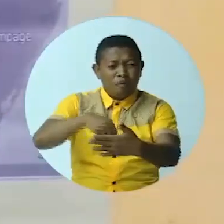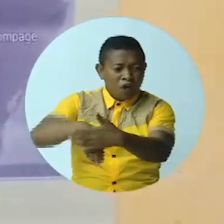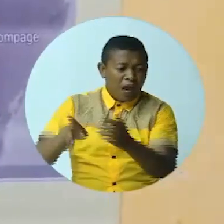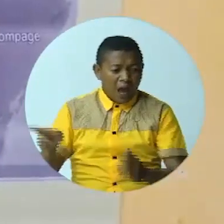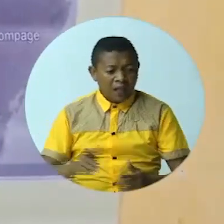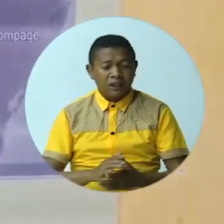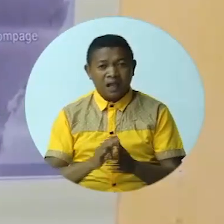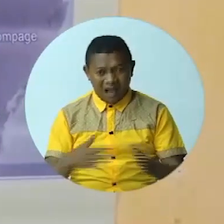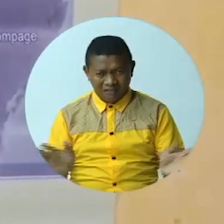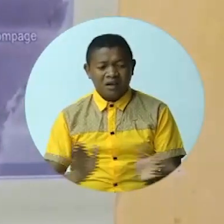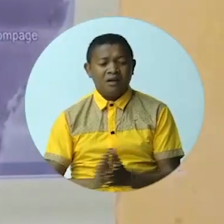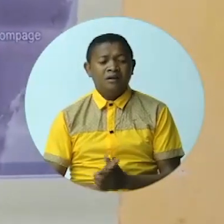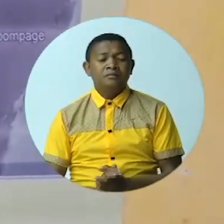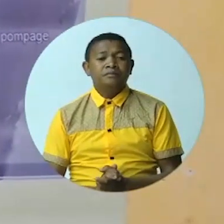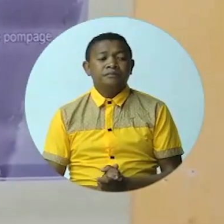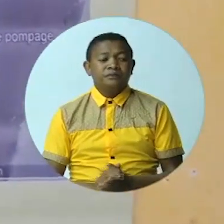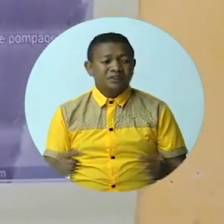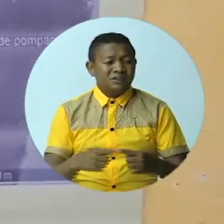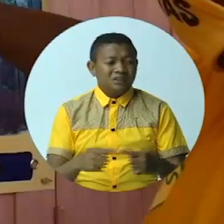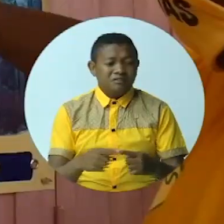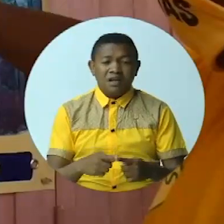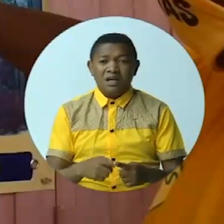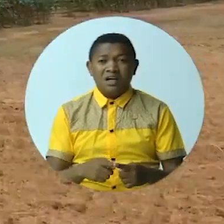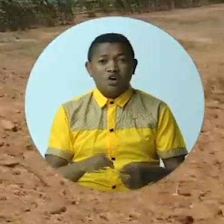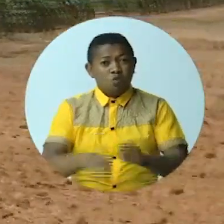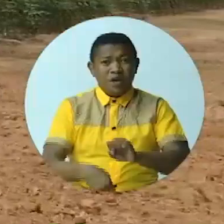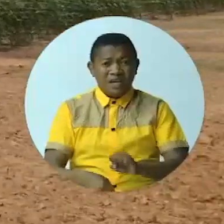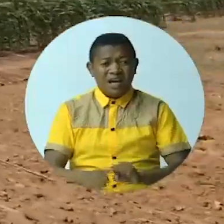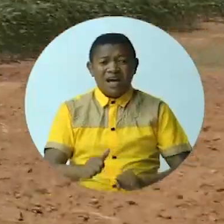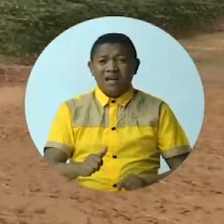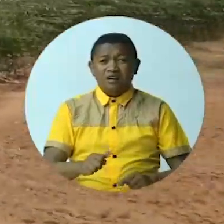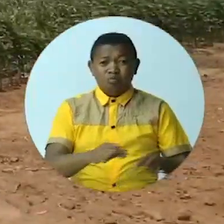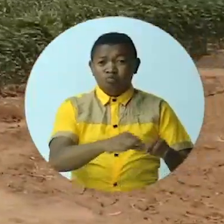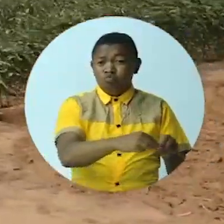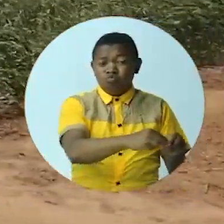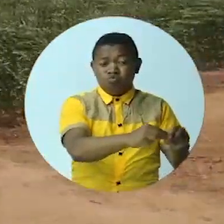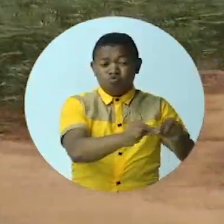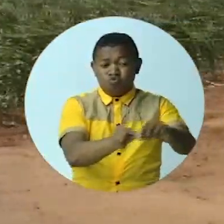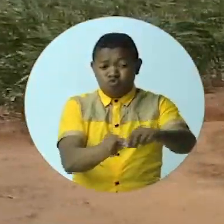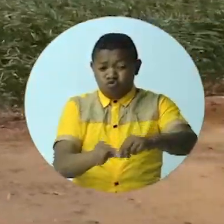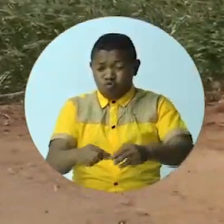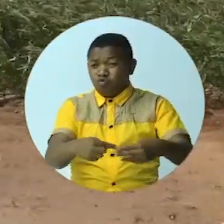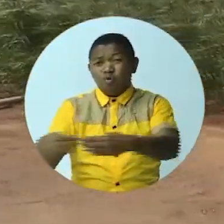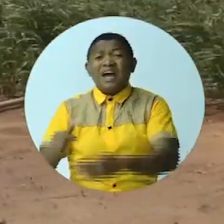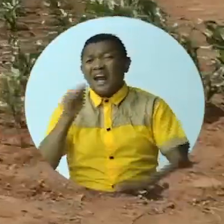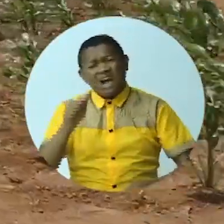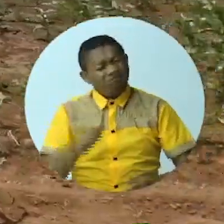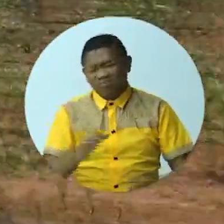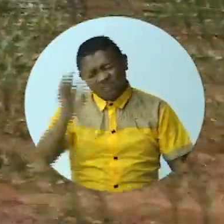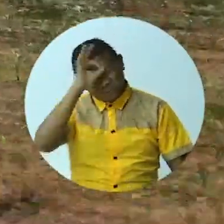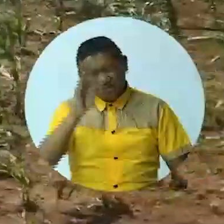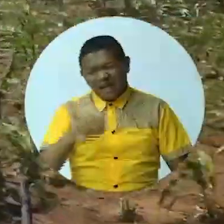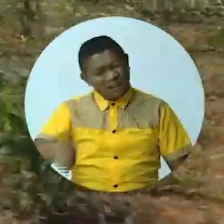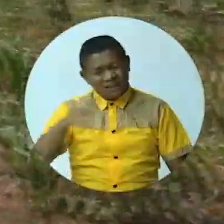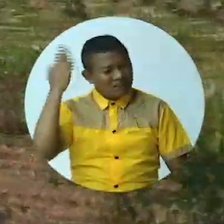atsimo fa tsy haintsika ny feny rano tsy haintsika mitondra rano de omaly very asa ty tamin'ny volana